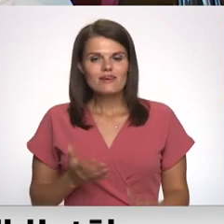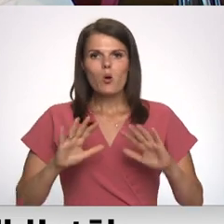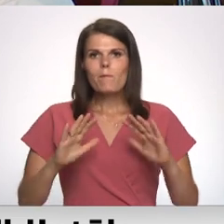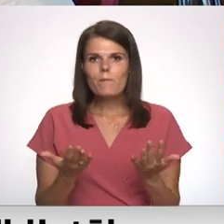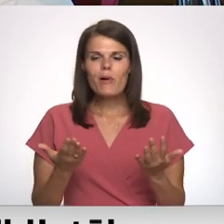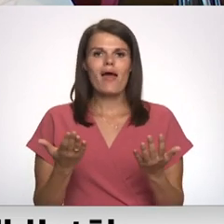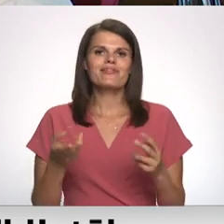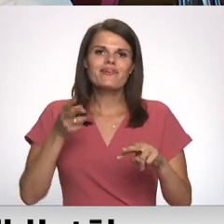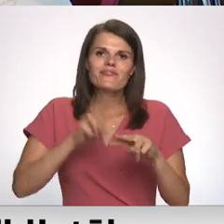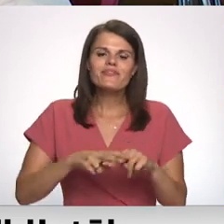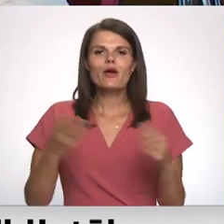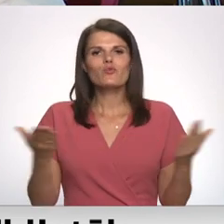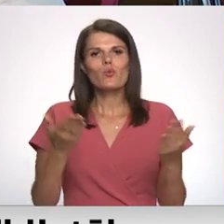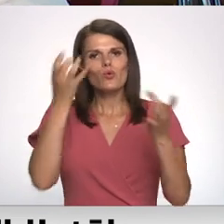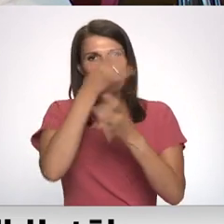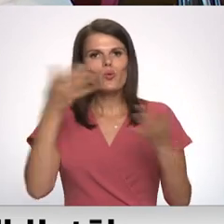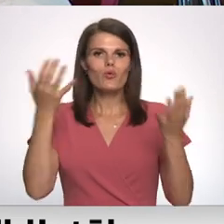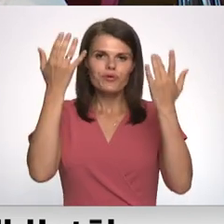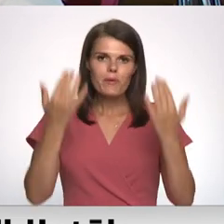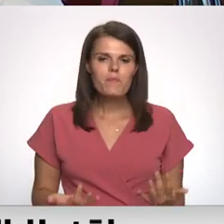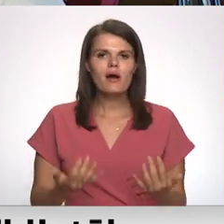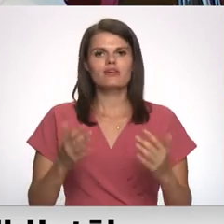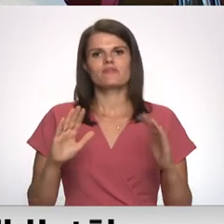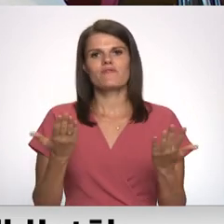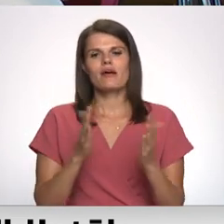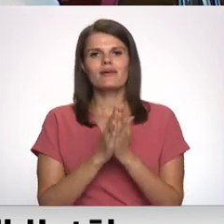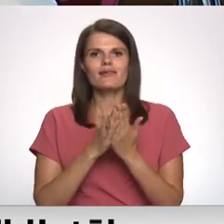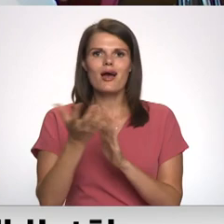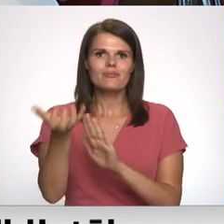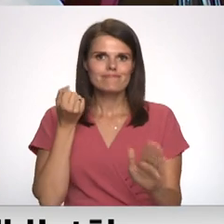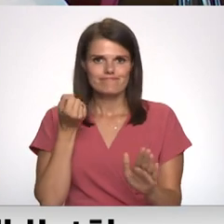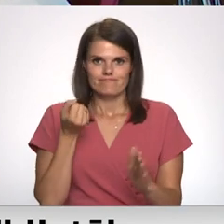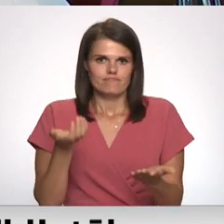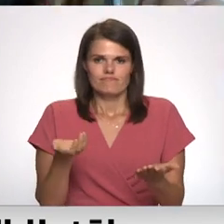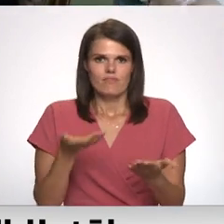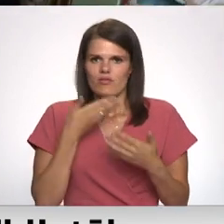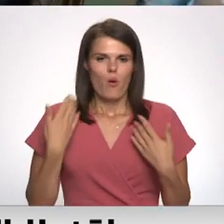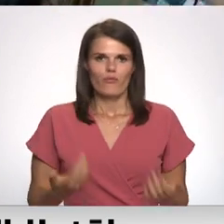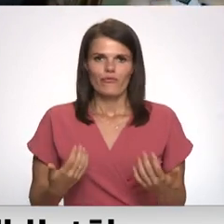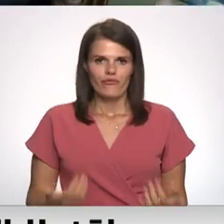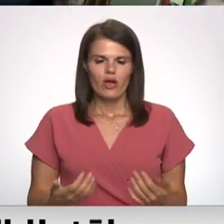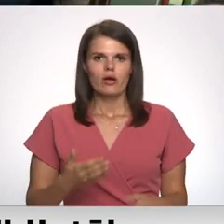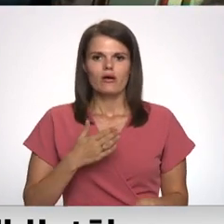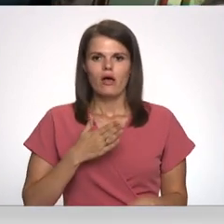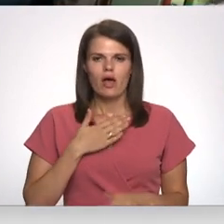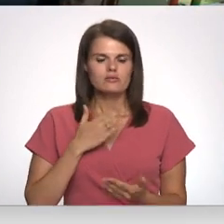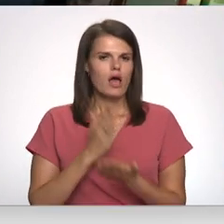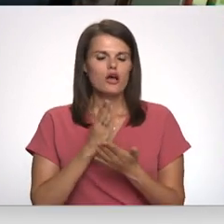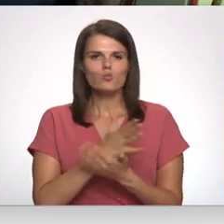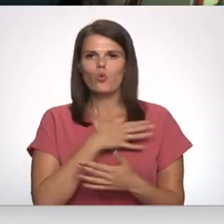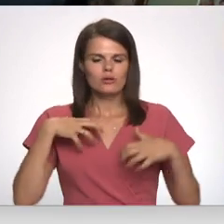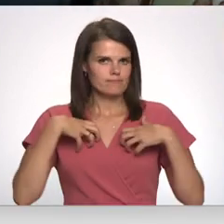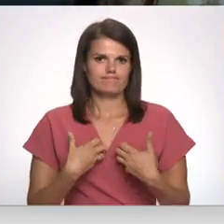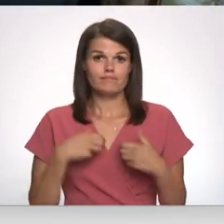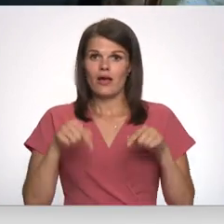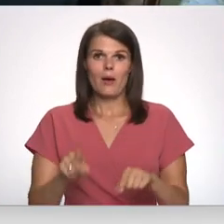kur kaut kāda tāda kultūras pasākuma, kaut vai tās grāmatas, dabūt nav tik viegli. Es esmu ļoti sašurtus, jo šitā ir